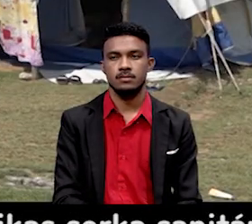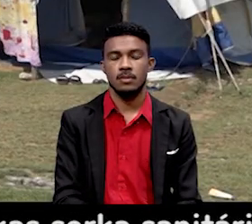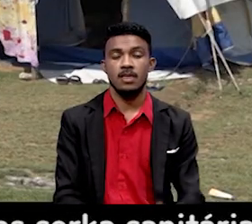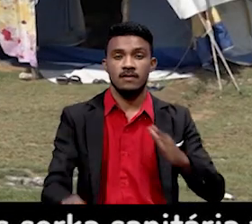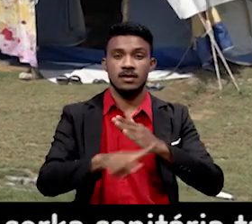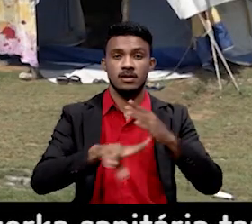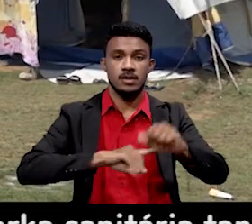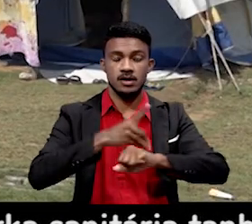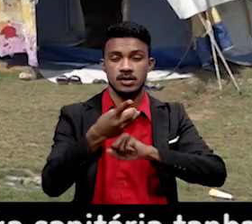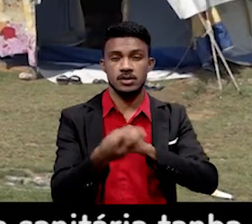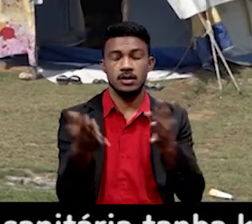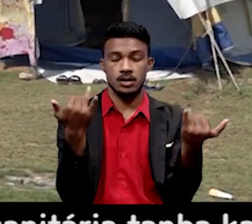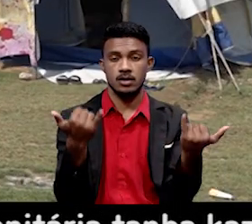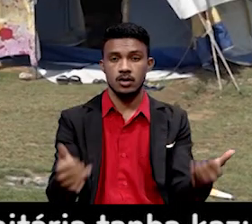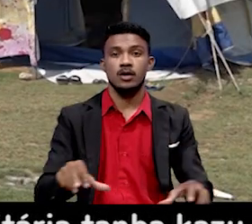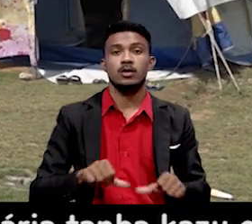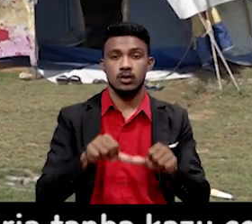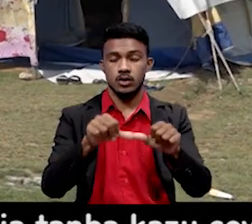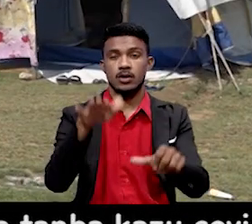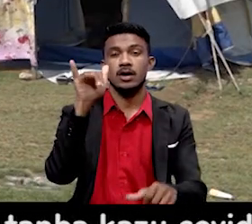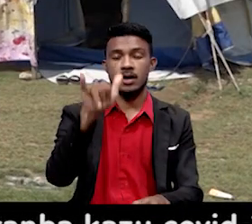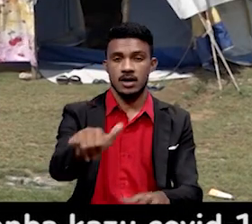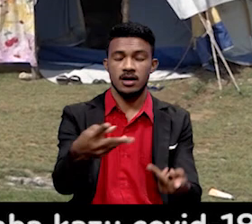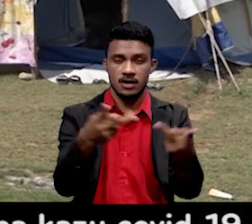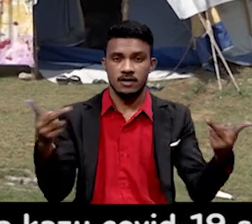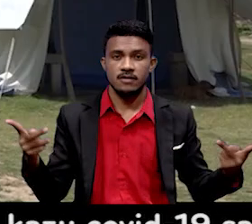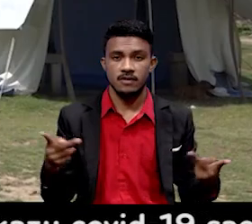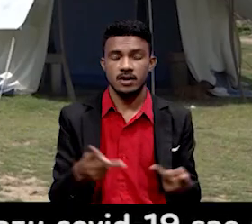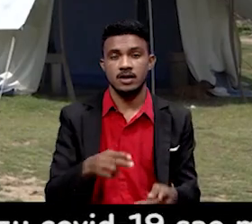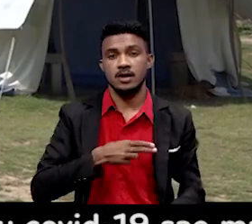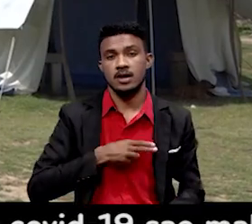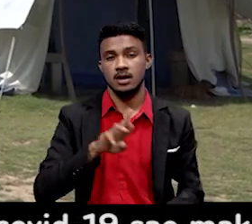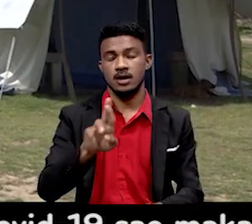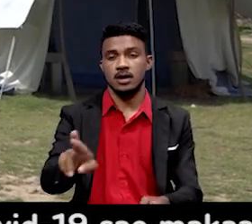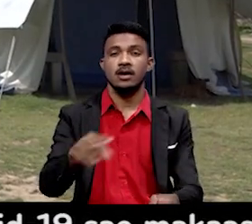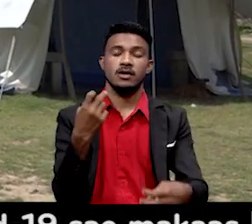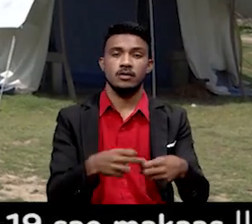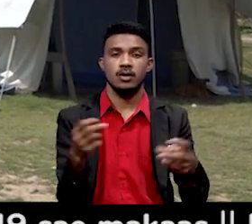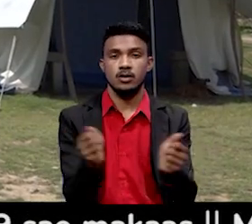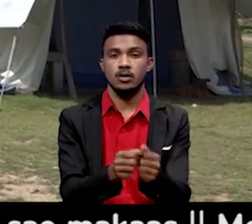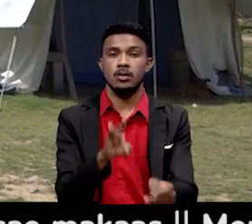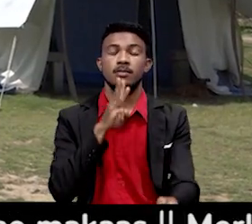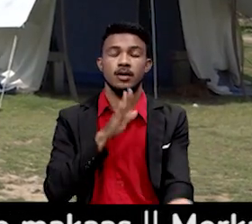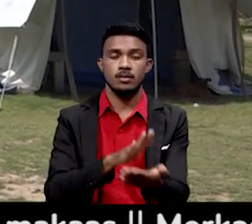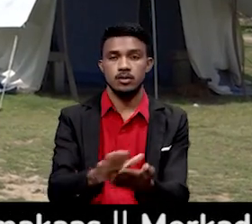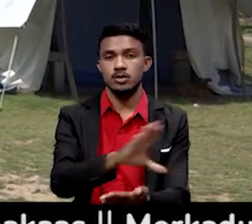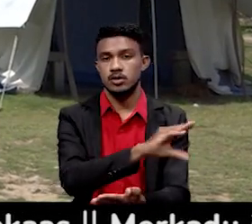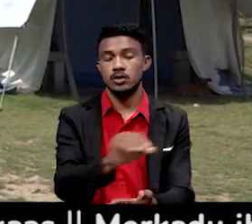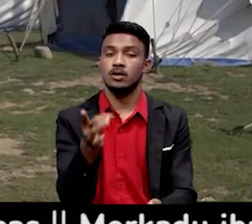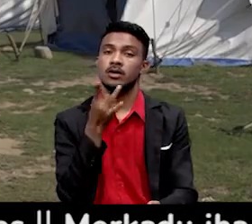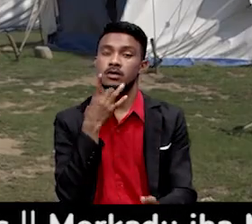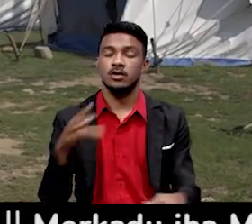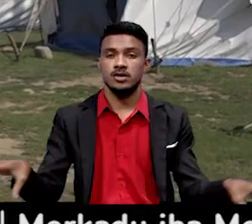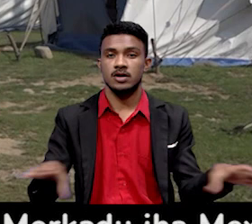Vitíma inundasaun na vetua agora continua hela e a fata em deslocado Hera preocupa o bemos eletricidade no sira ni estatutu no